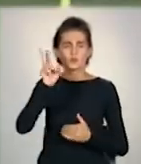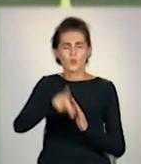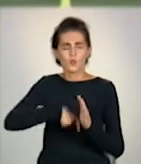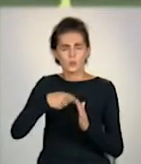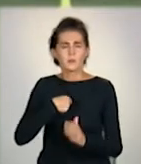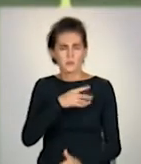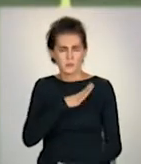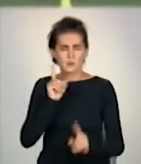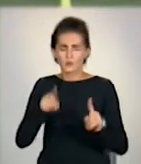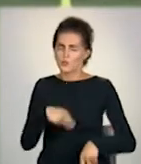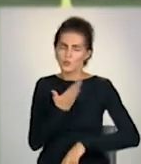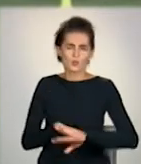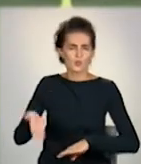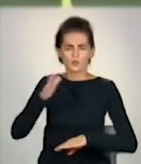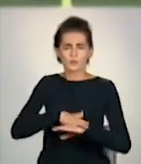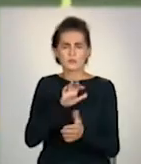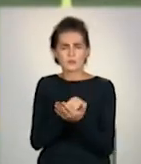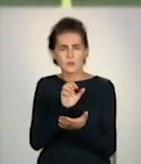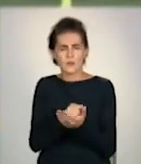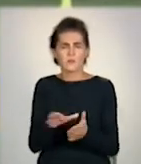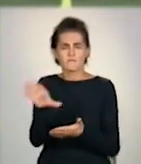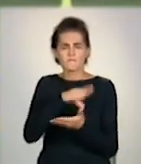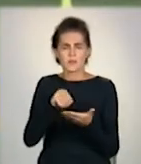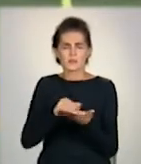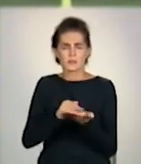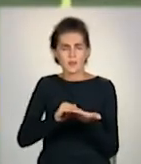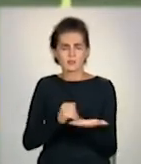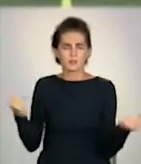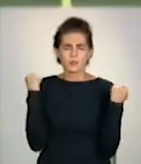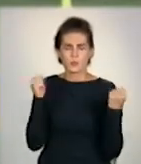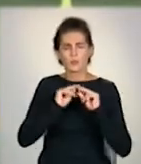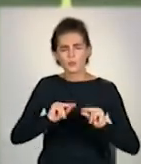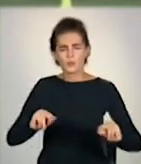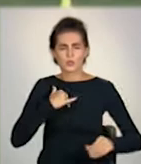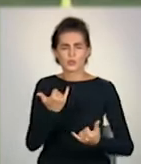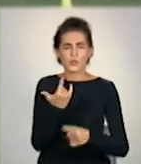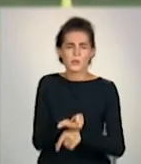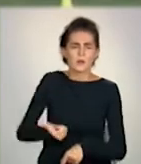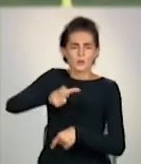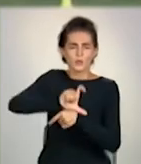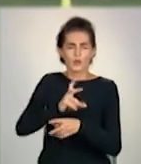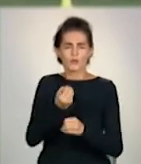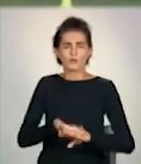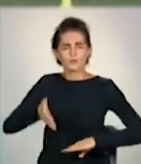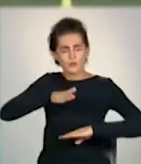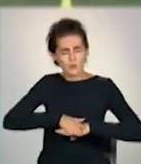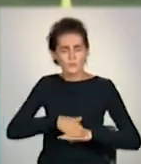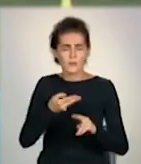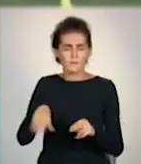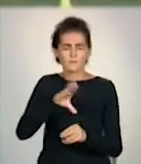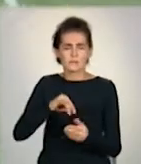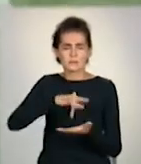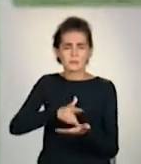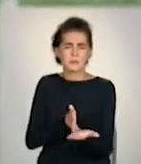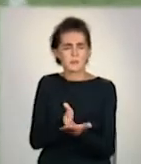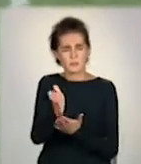також була дистанційна заняття з тренерами. Просто у нас нагрузки вже більше тяжелее, більш